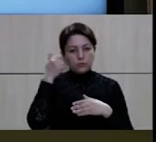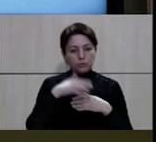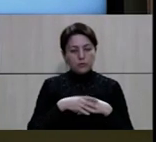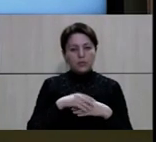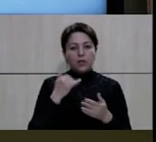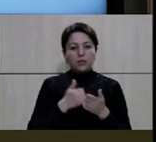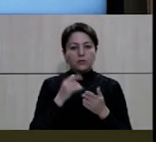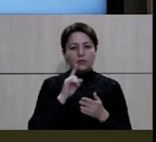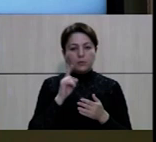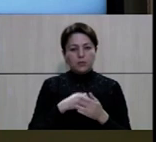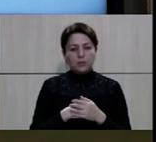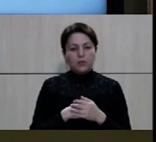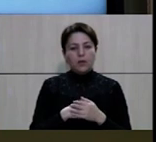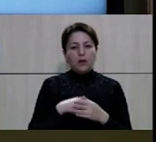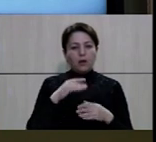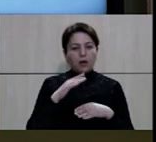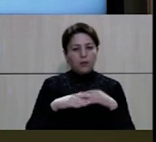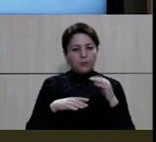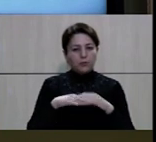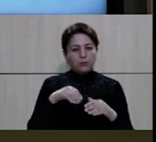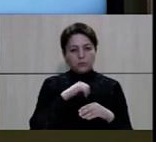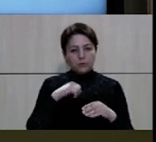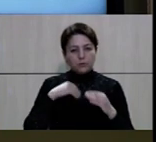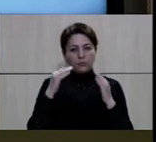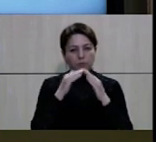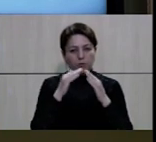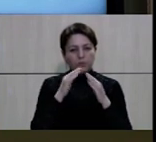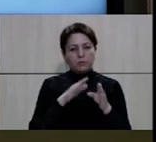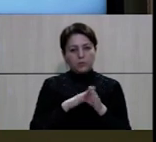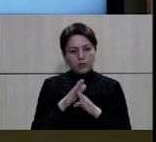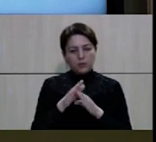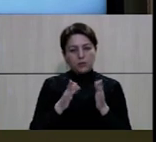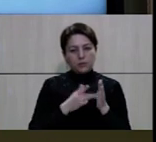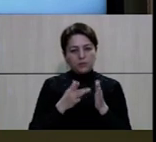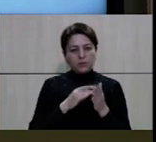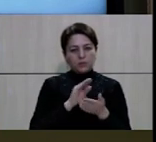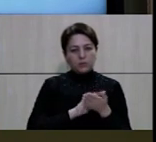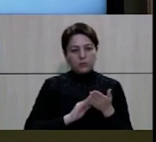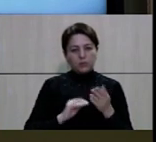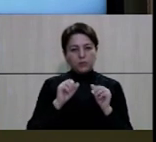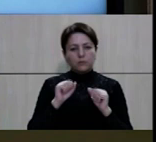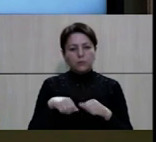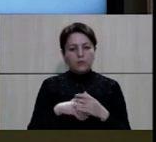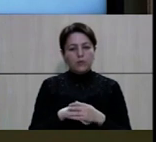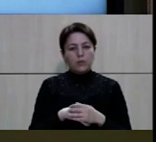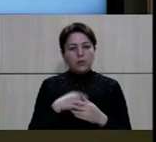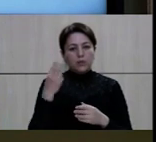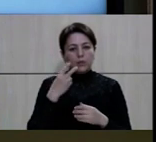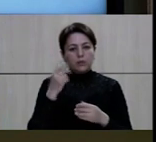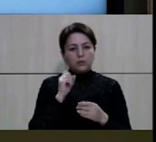nima ekanligini siz amaliy uyda bajarganingizda daftaringizga ham uni ta'rifini tushirib qo'yishingiz mumkin.